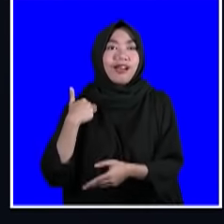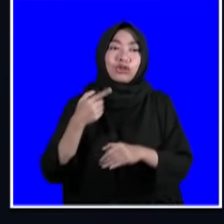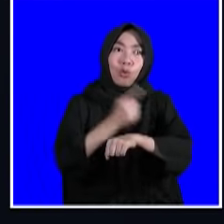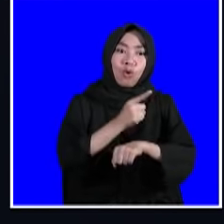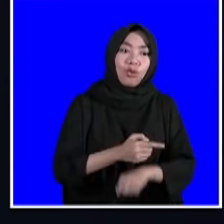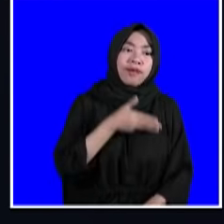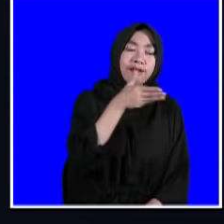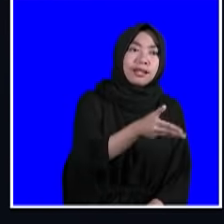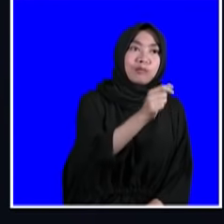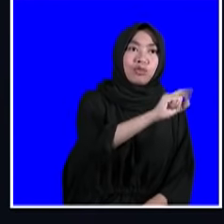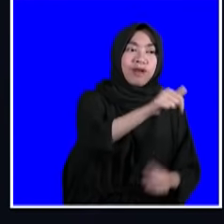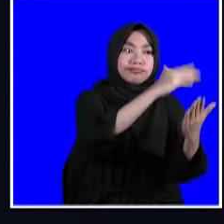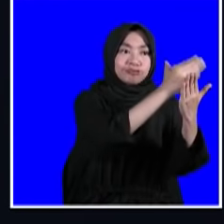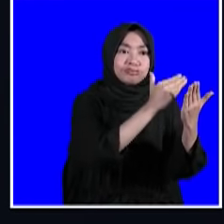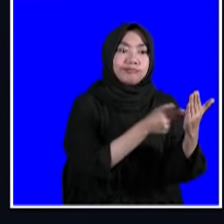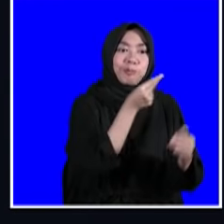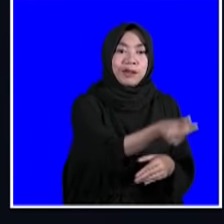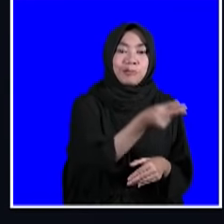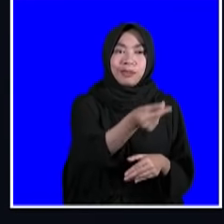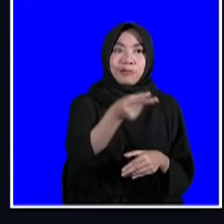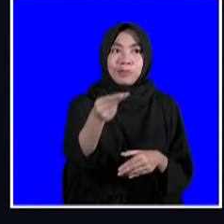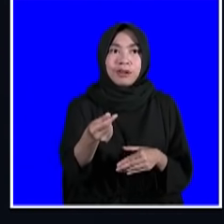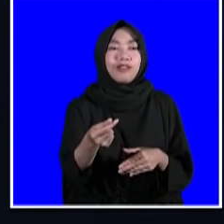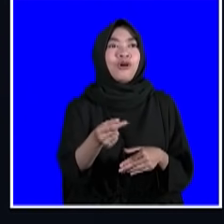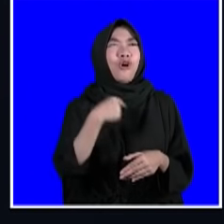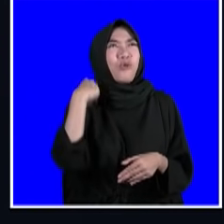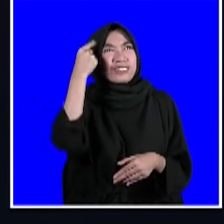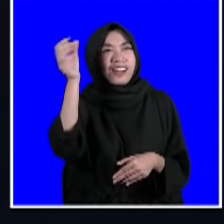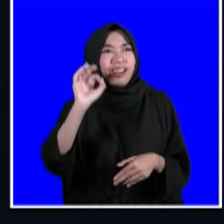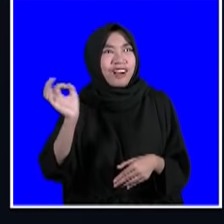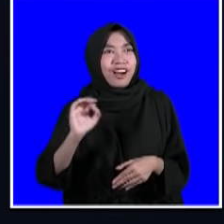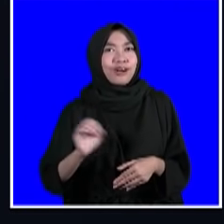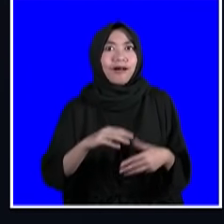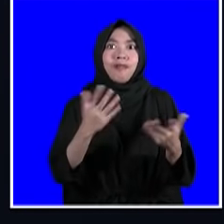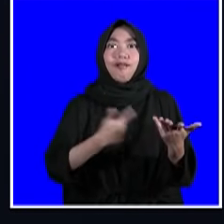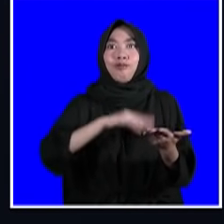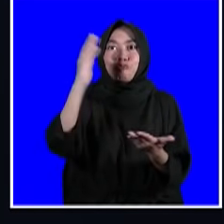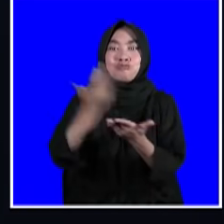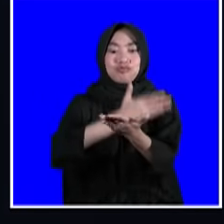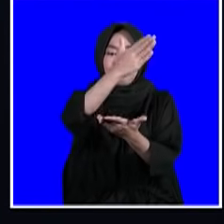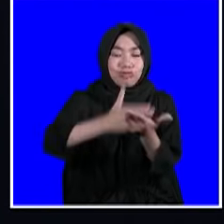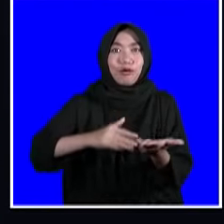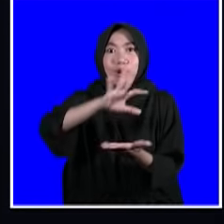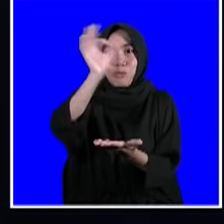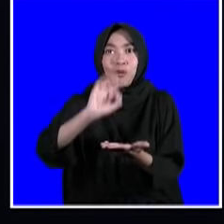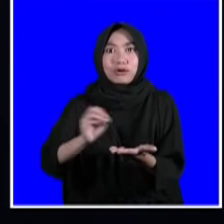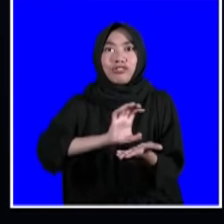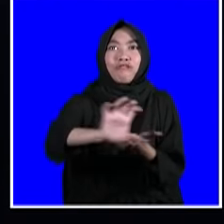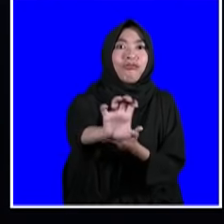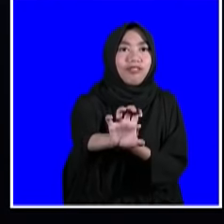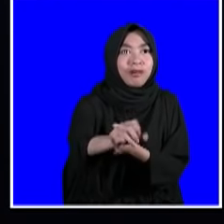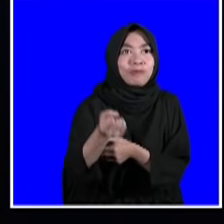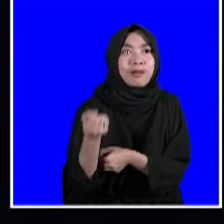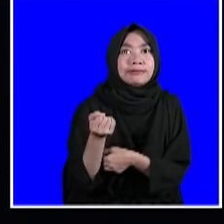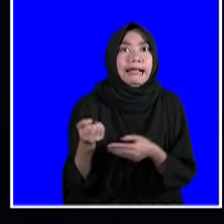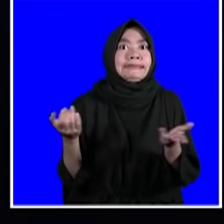belanja bulanan tanpa rencana. Itu tahu-tahu bisa menghabiskan setengah loh dari gaji Anda tanpa disadari. Karena